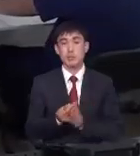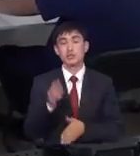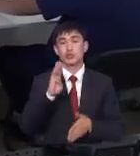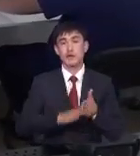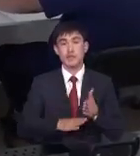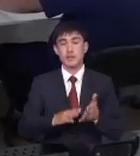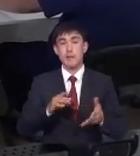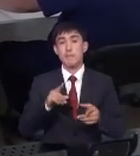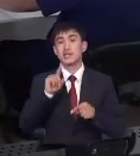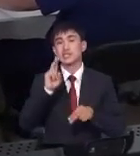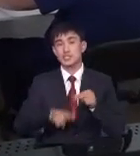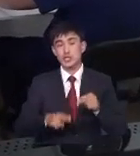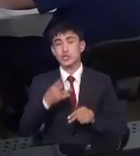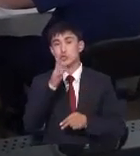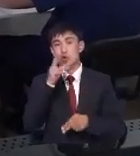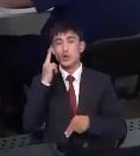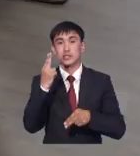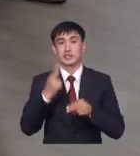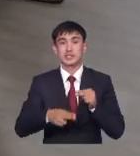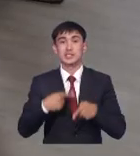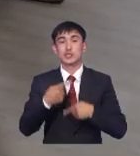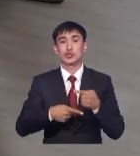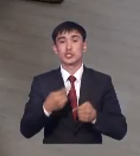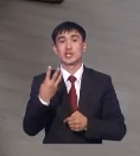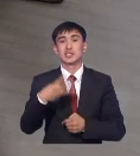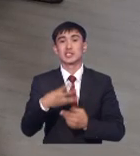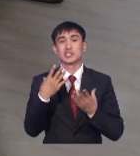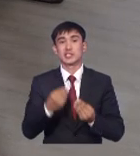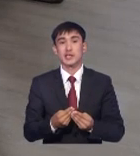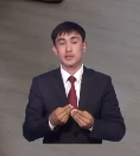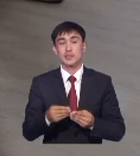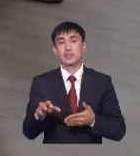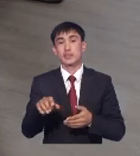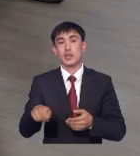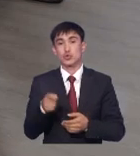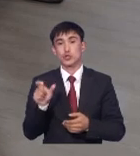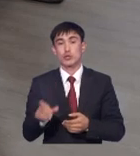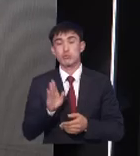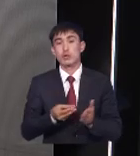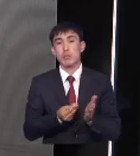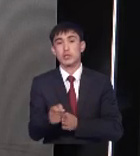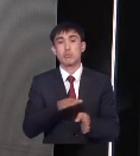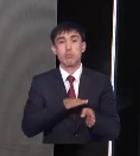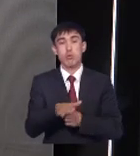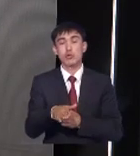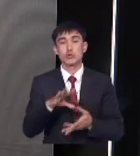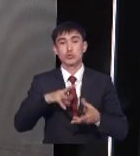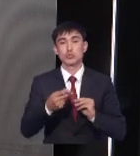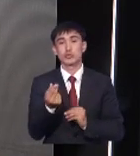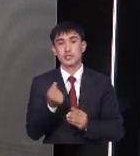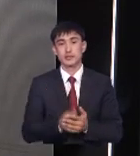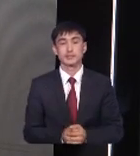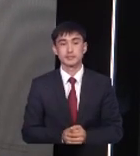штрафа по истечении этого срока в течение следующих 30 дней нарушителю придётся оплатить полную сумму